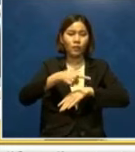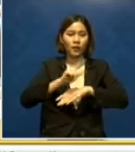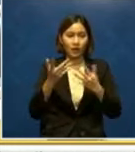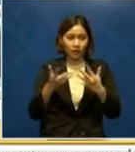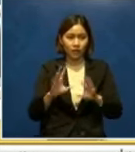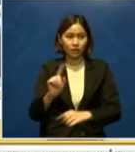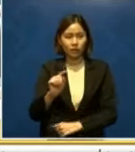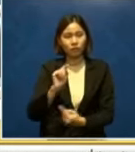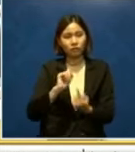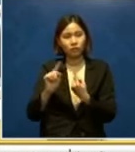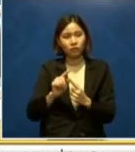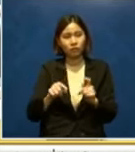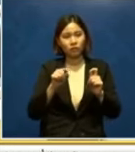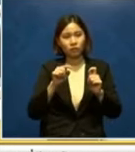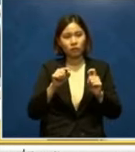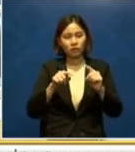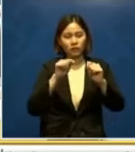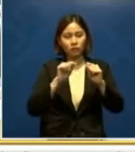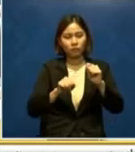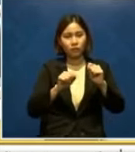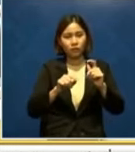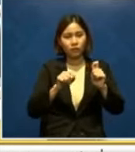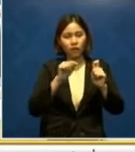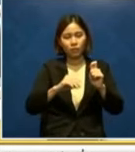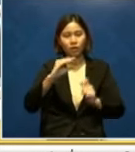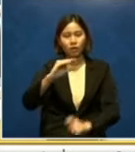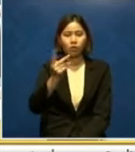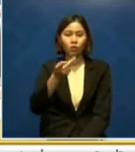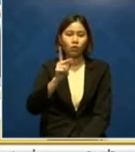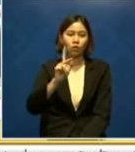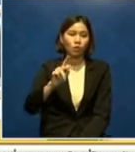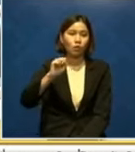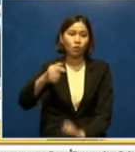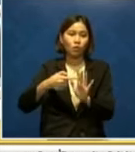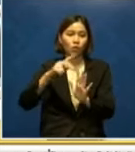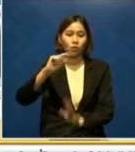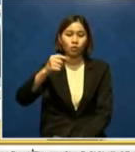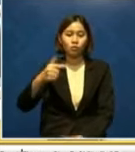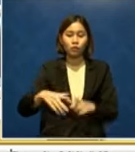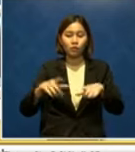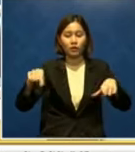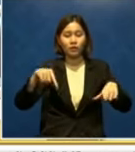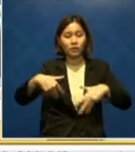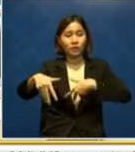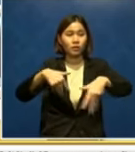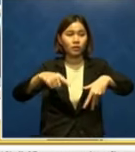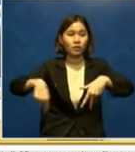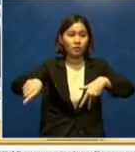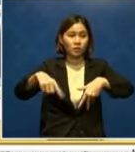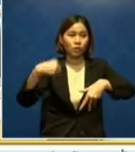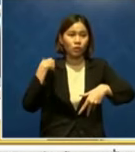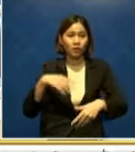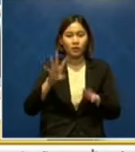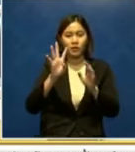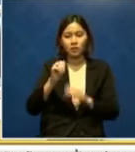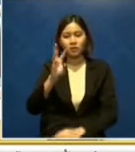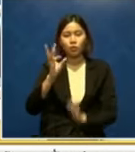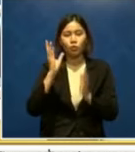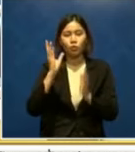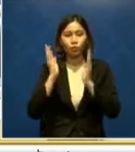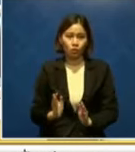ครับที่อ่าตำบลโนหมมุ่นอำเภอโคกสูงอันเนี้ยมีพี่น้องประชาชน 46ราย